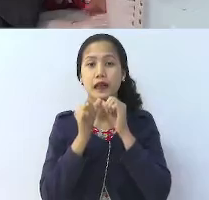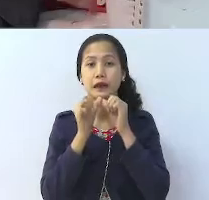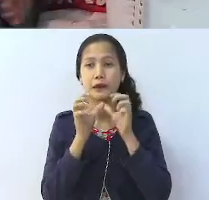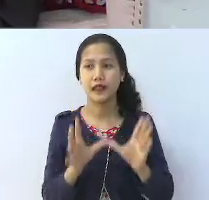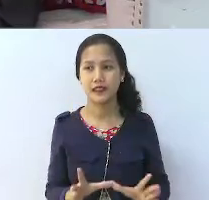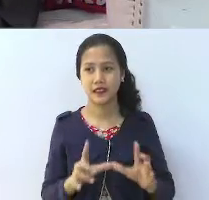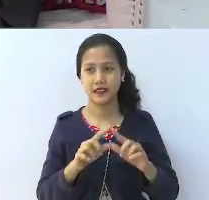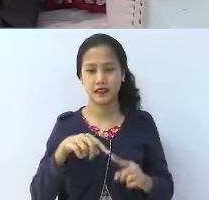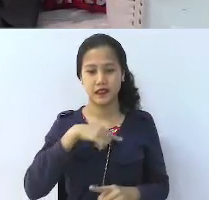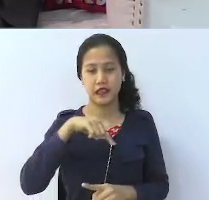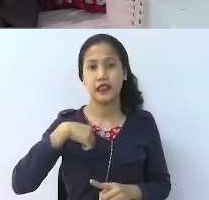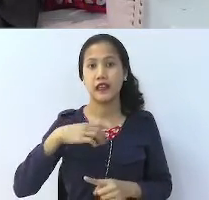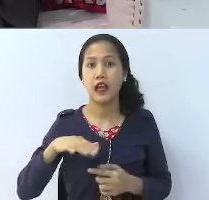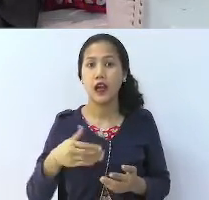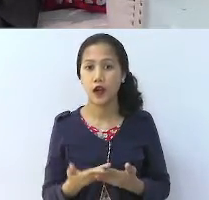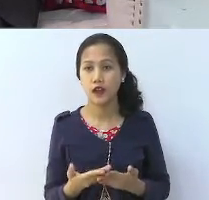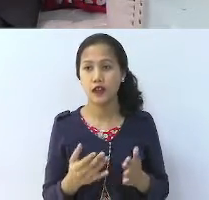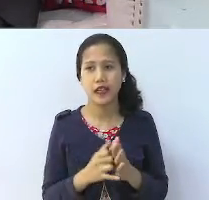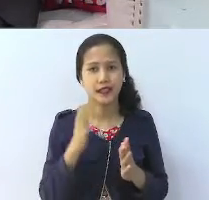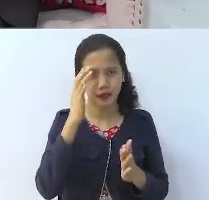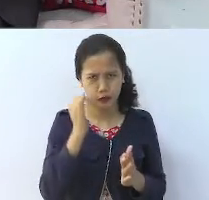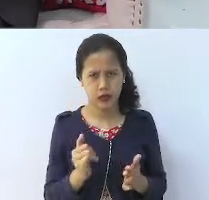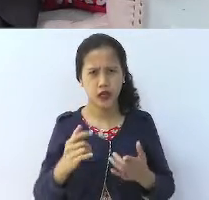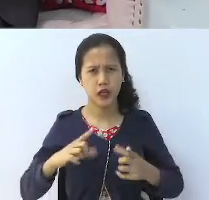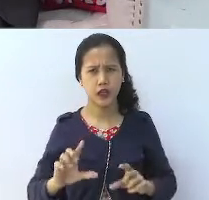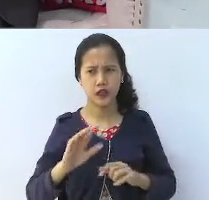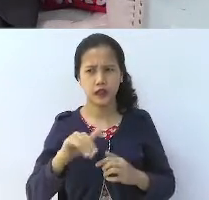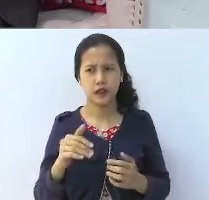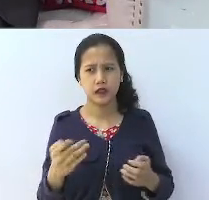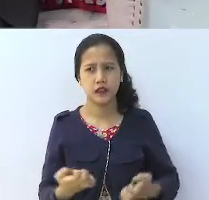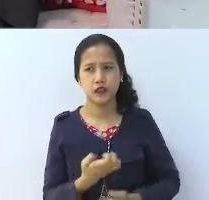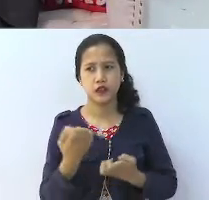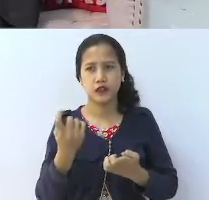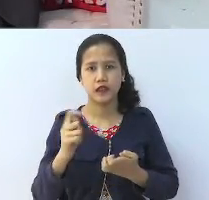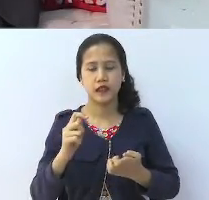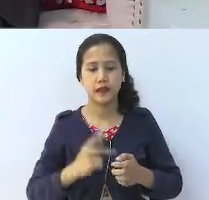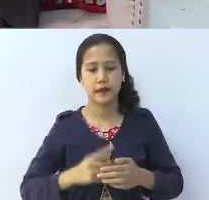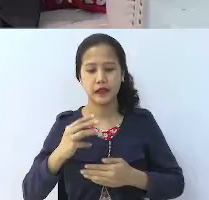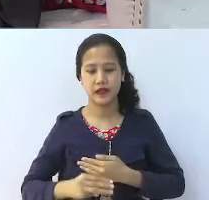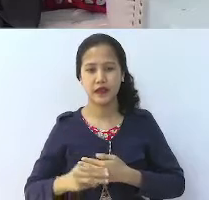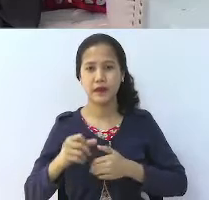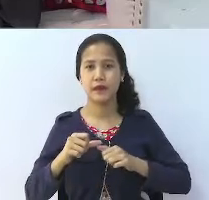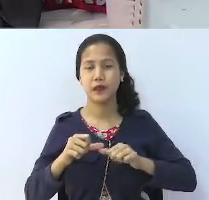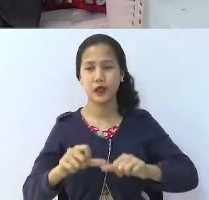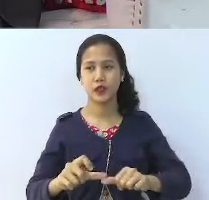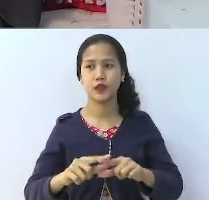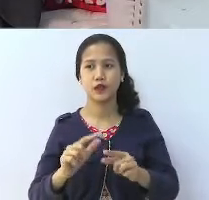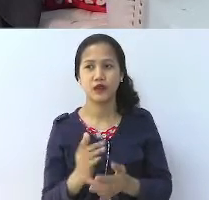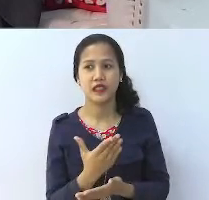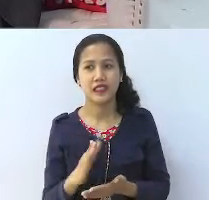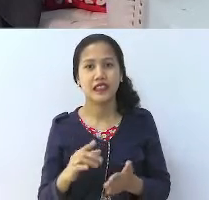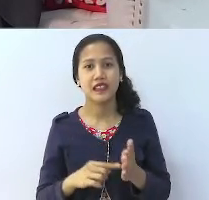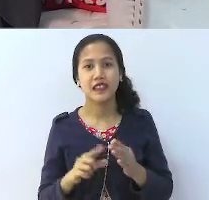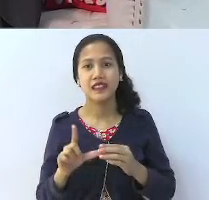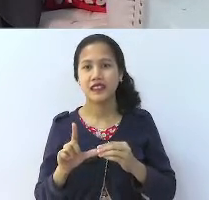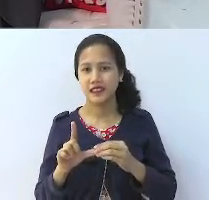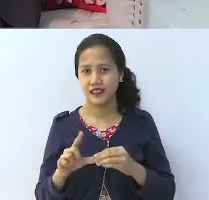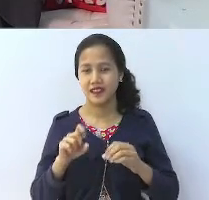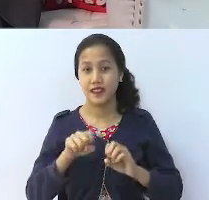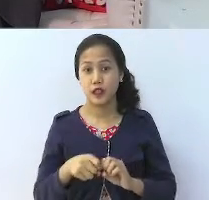ay matuto na naman sa mga dapat po nating matutunan patungkol po dyan. At muli ay si Ma'am Leslie